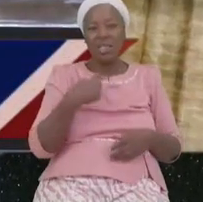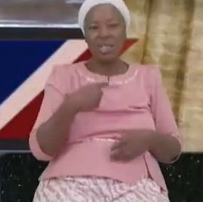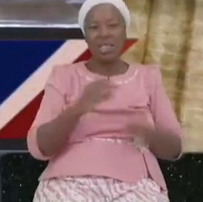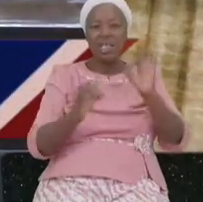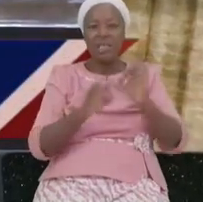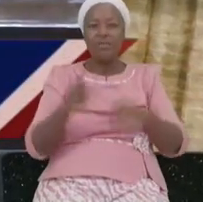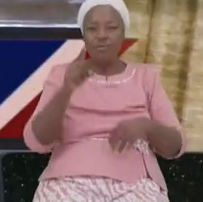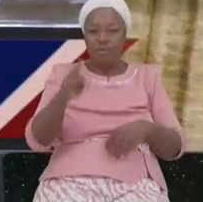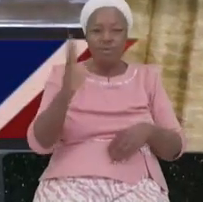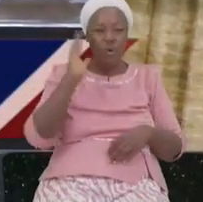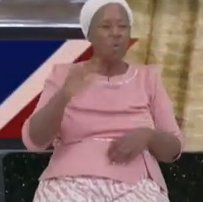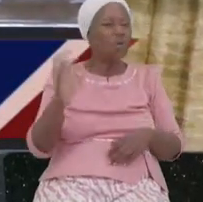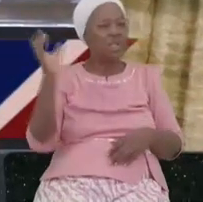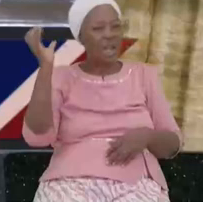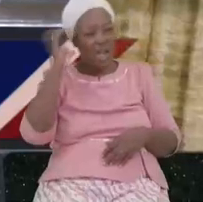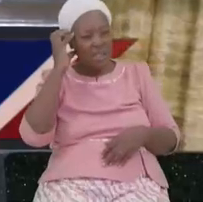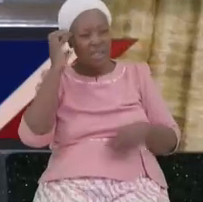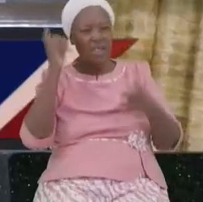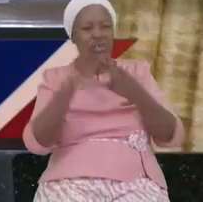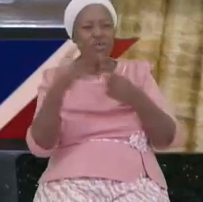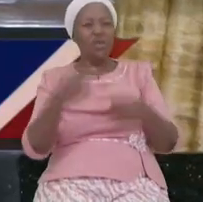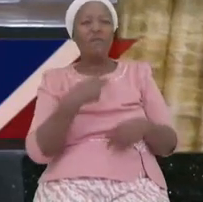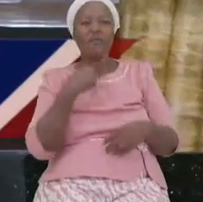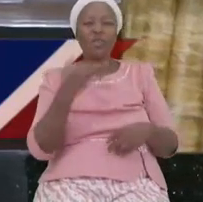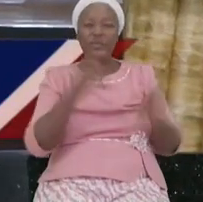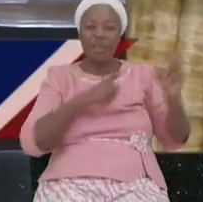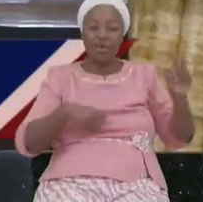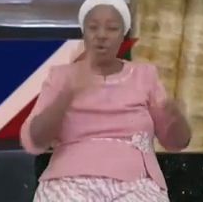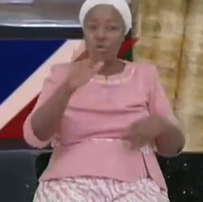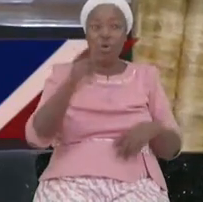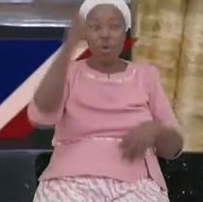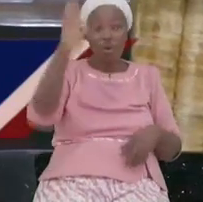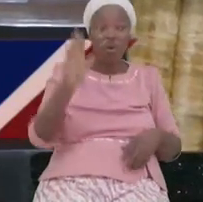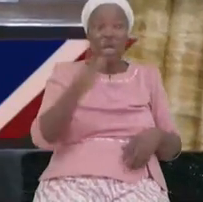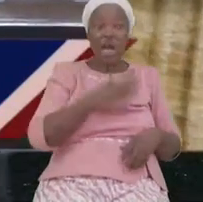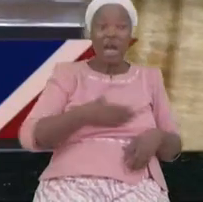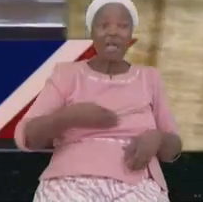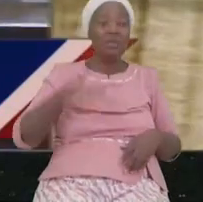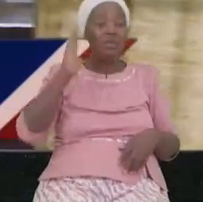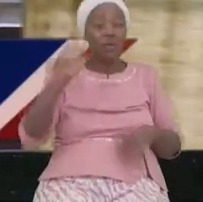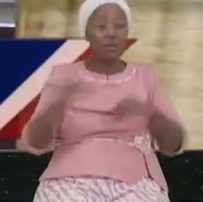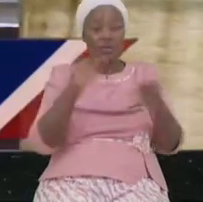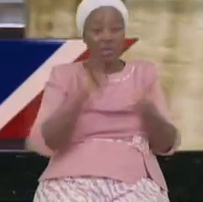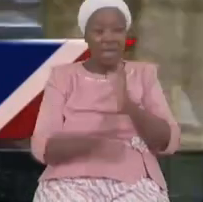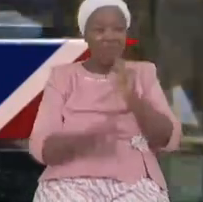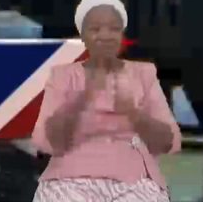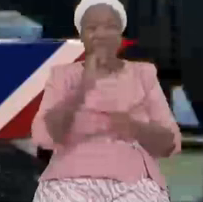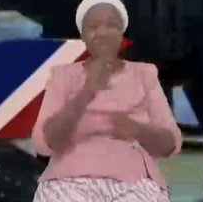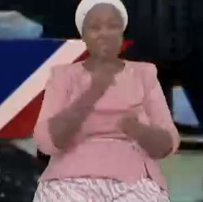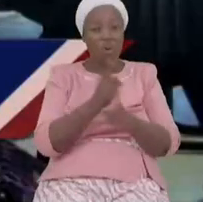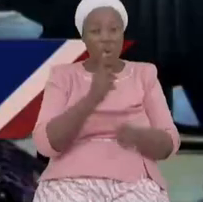écoutes attentivement la voix de l'Éternel ton Dieu, si tu fais ce qui est droit à ses